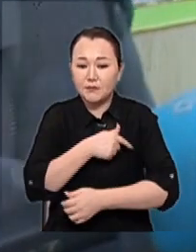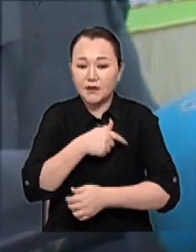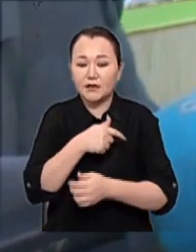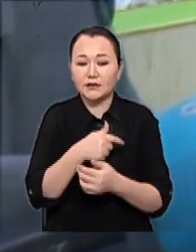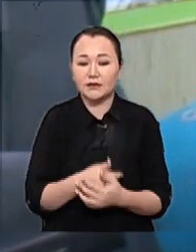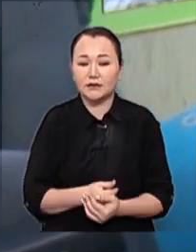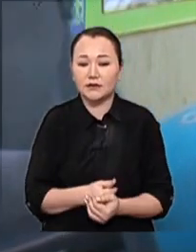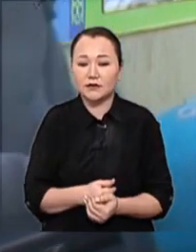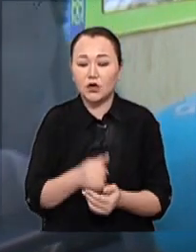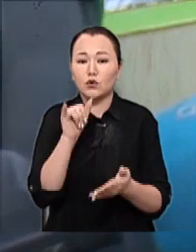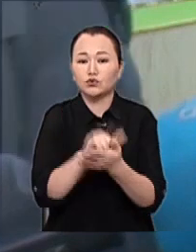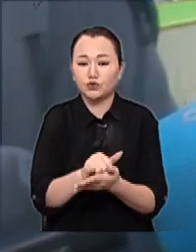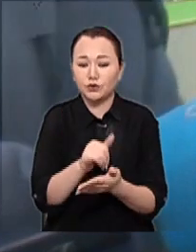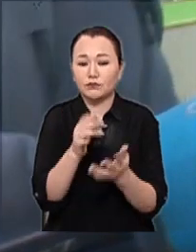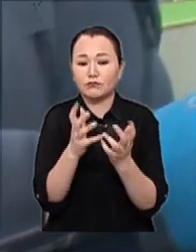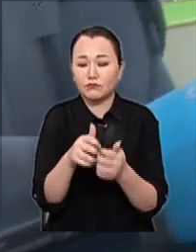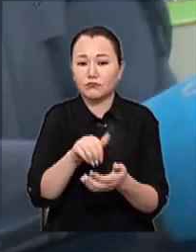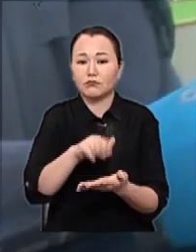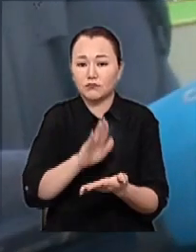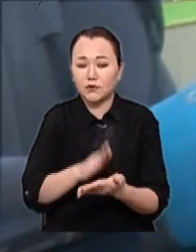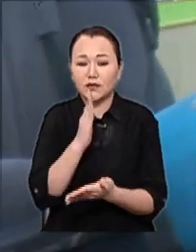психиатриялық учетта тұрған және